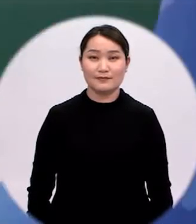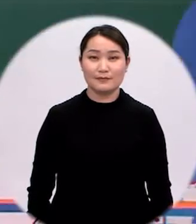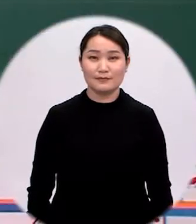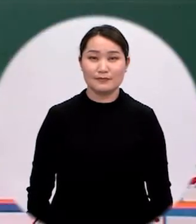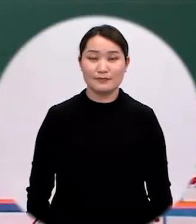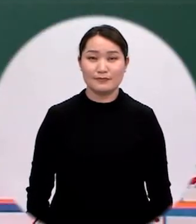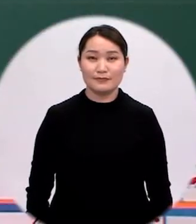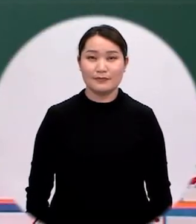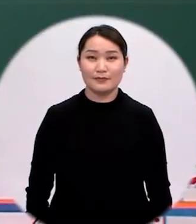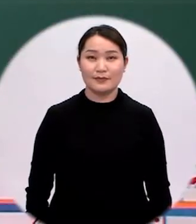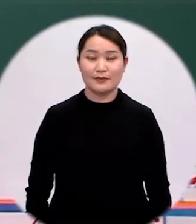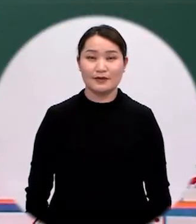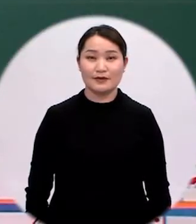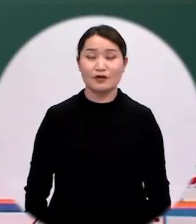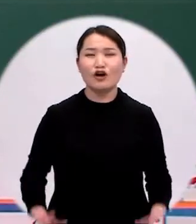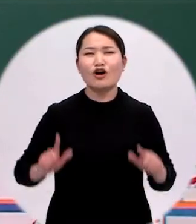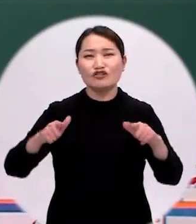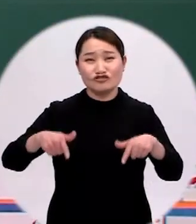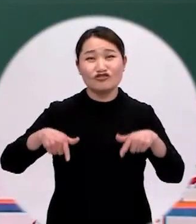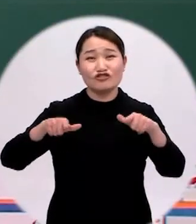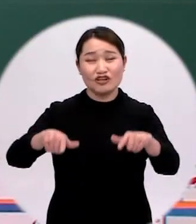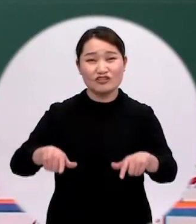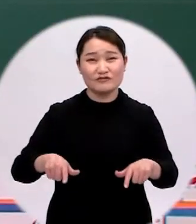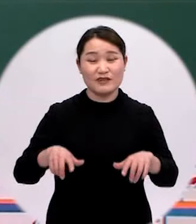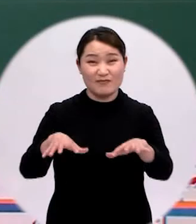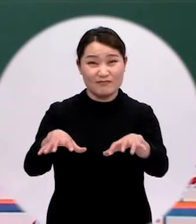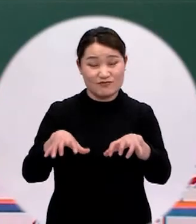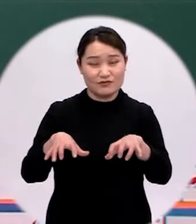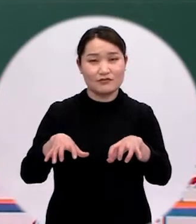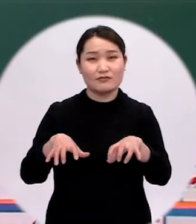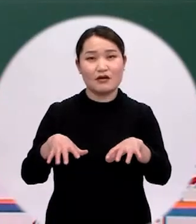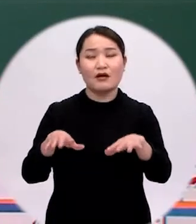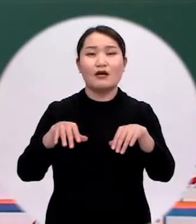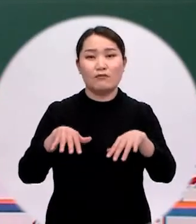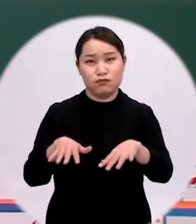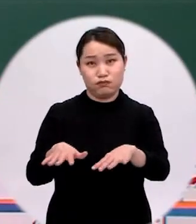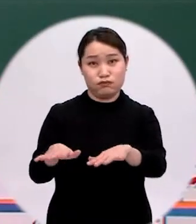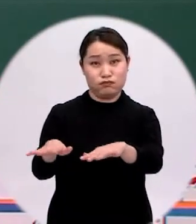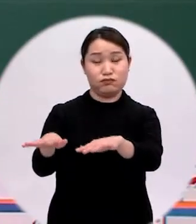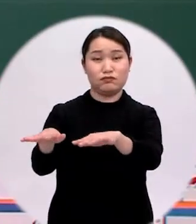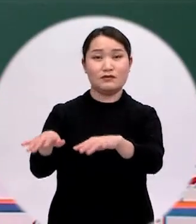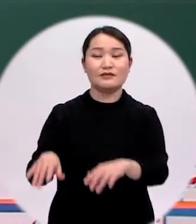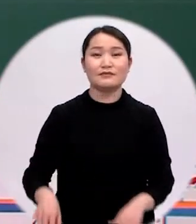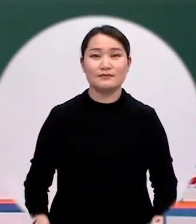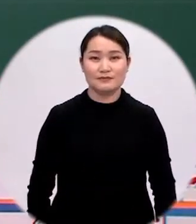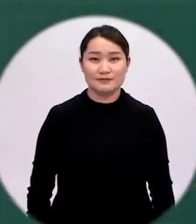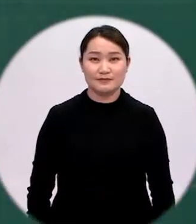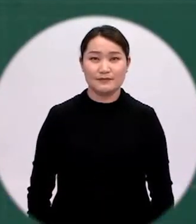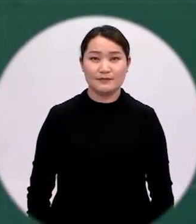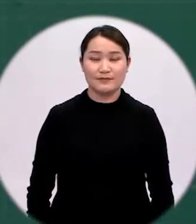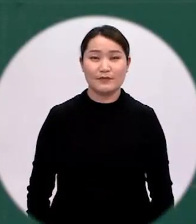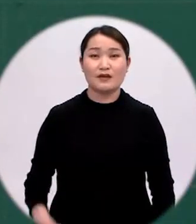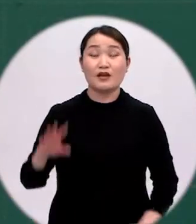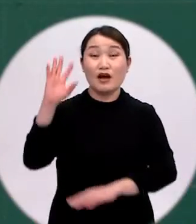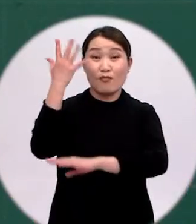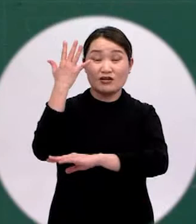эхний хэсэгт голын мөс хайлж урсаж эхэлж байсан. Энэ нь хаврын үлрэл тийм ээ.